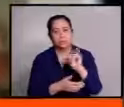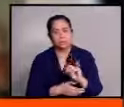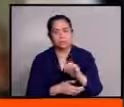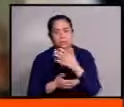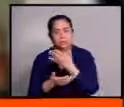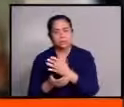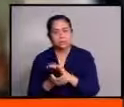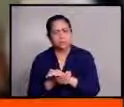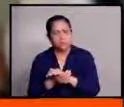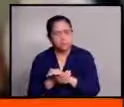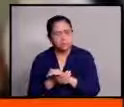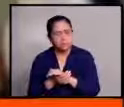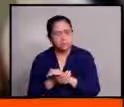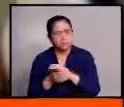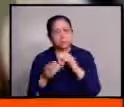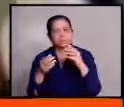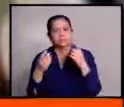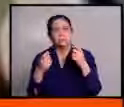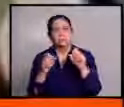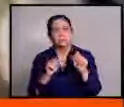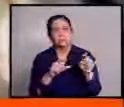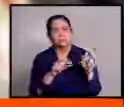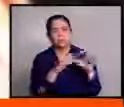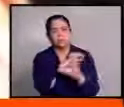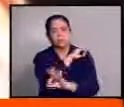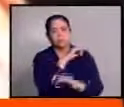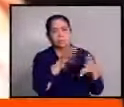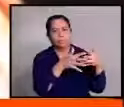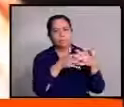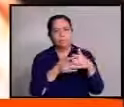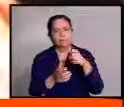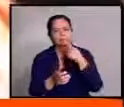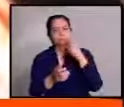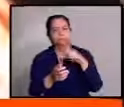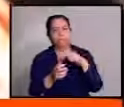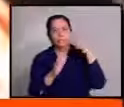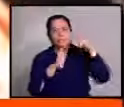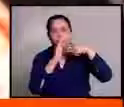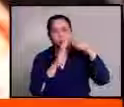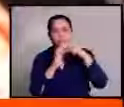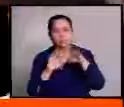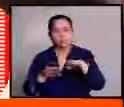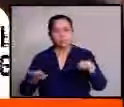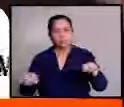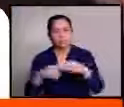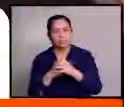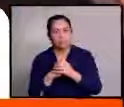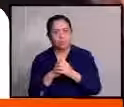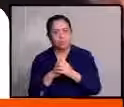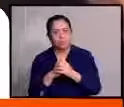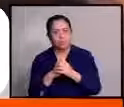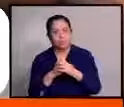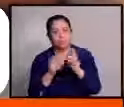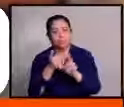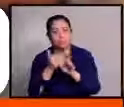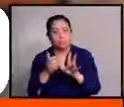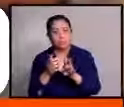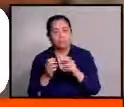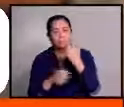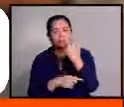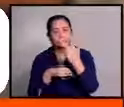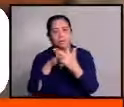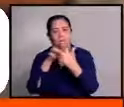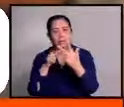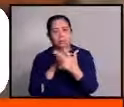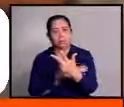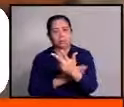City. Nabisong nagbebenta siya sa mga Amerikano ng malalaswang video ng mga bata. Ang mga biktima, ang tatlo minor